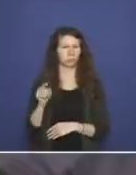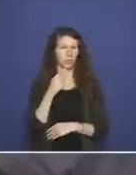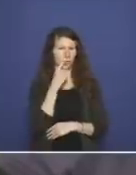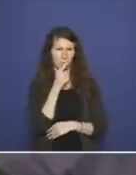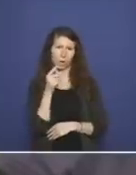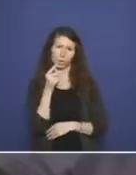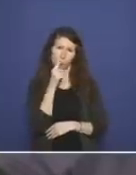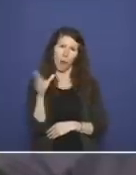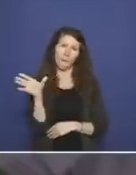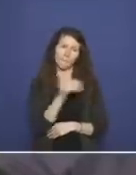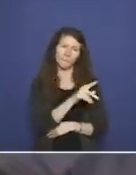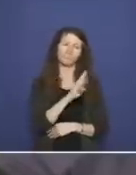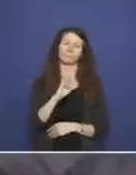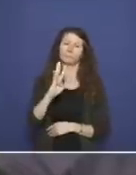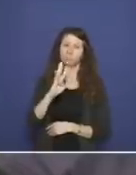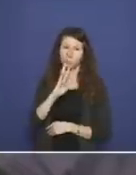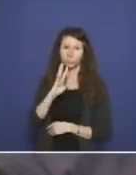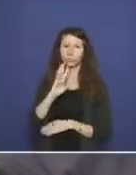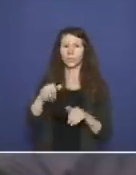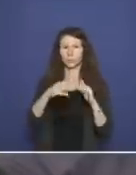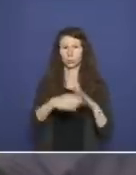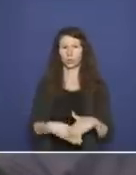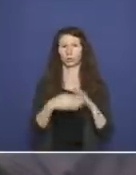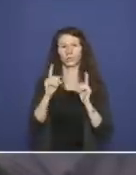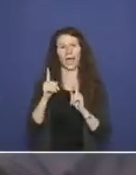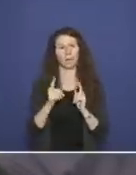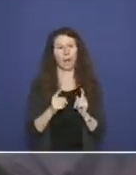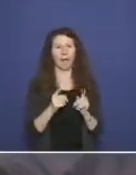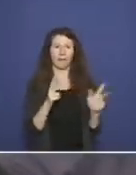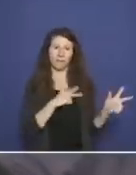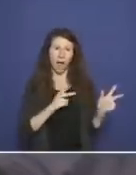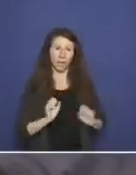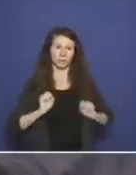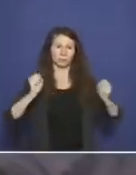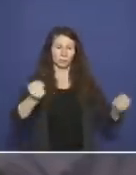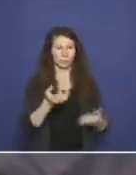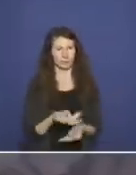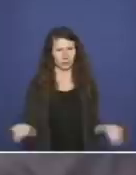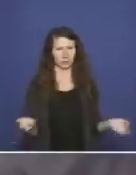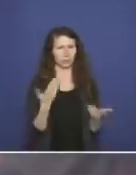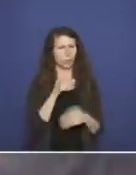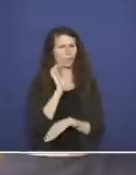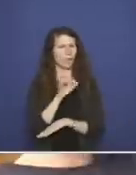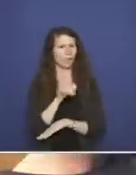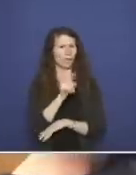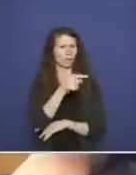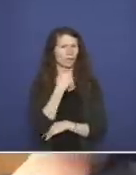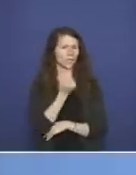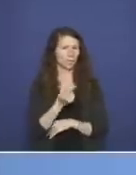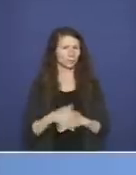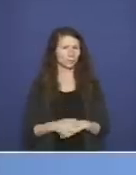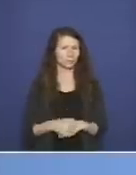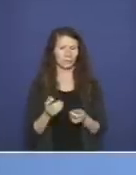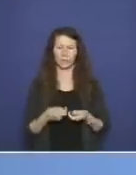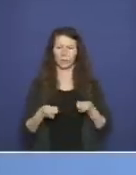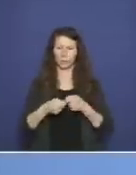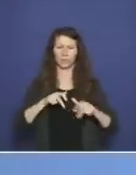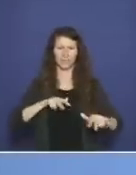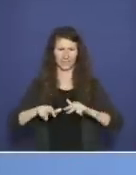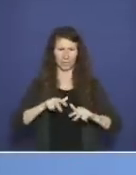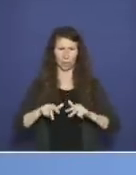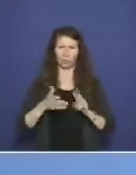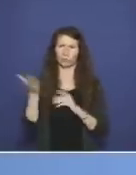Unterstützung und nicht in den Taten. Wie steht die Bundesregierung zu solchen Vorwürfen? Danke. Die Bundesregierung hat sich